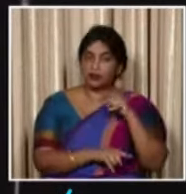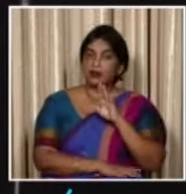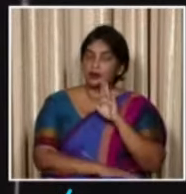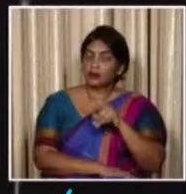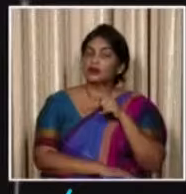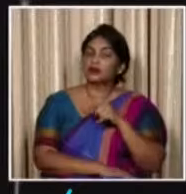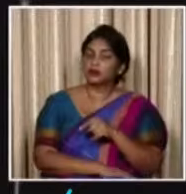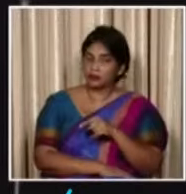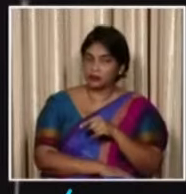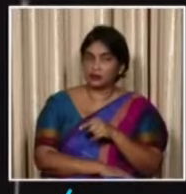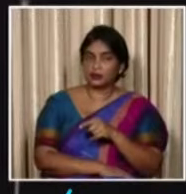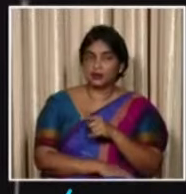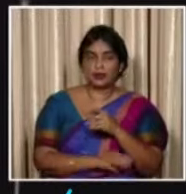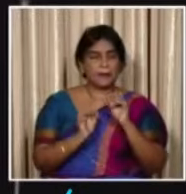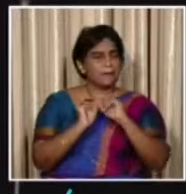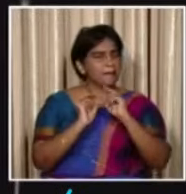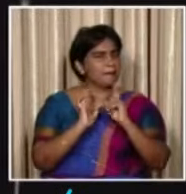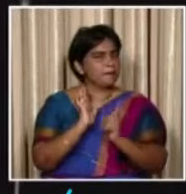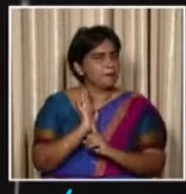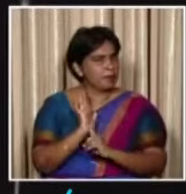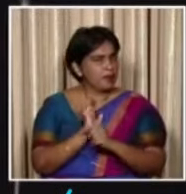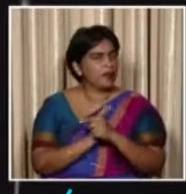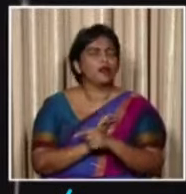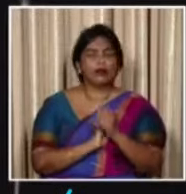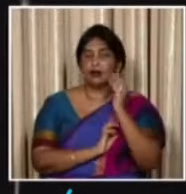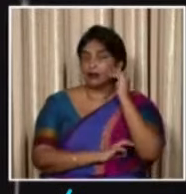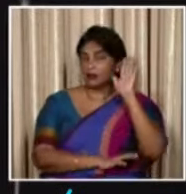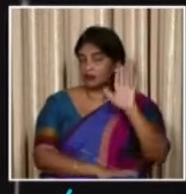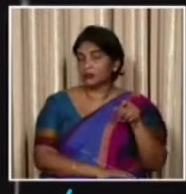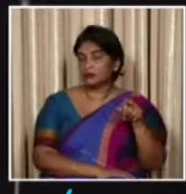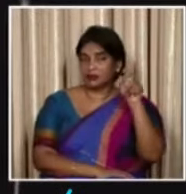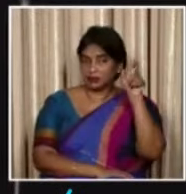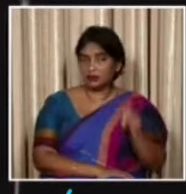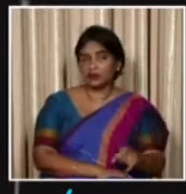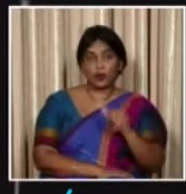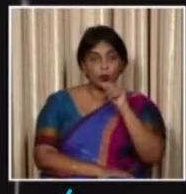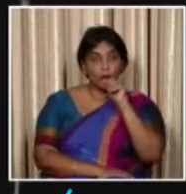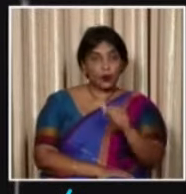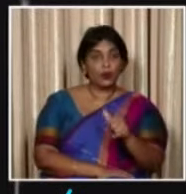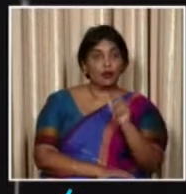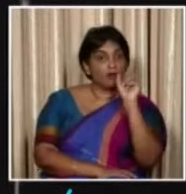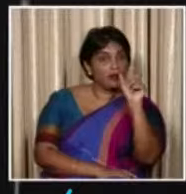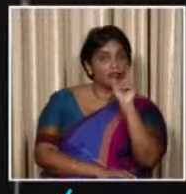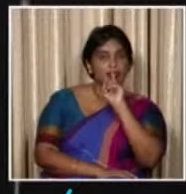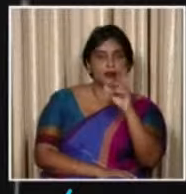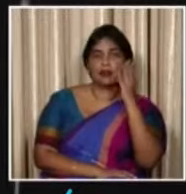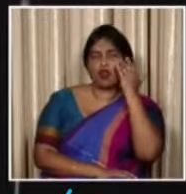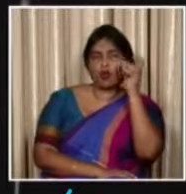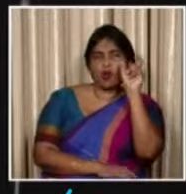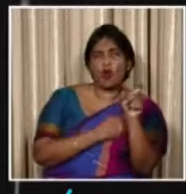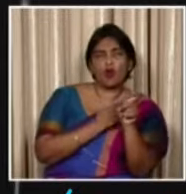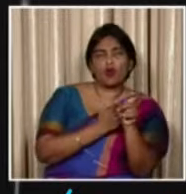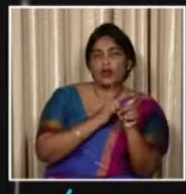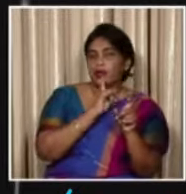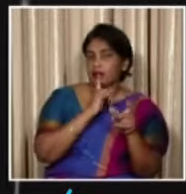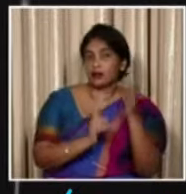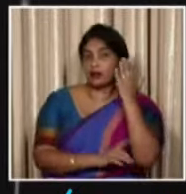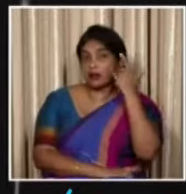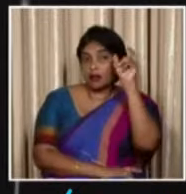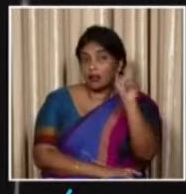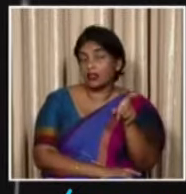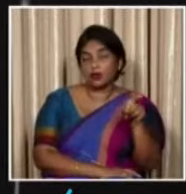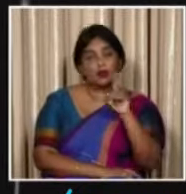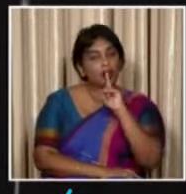මේ බිල් එකේ මේ පනතේ කාන්තාව කියන එක නිර්වචනය කළා නැහැ. අත වශයෙන් කාන්තාව